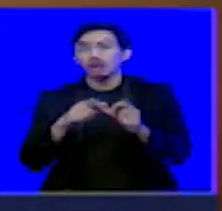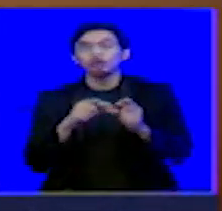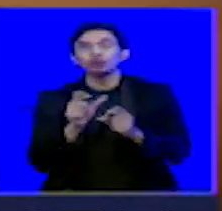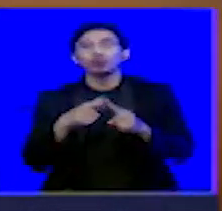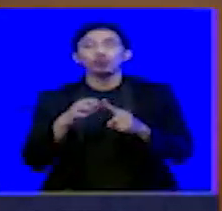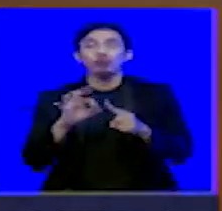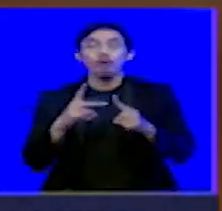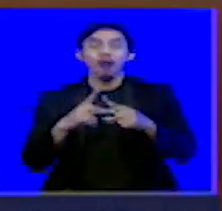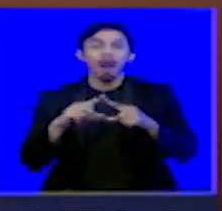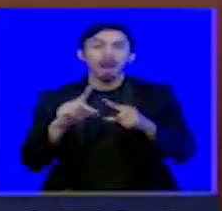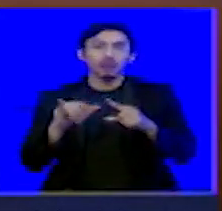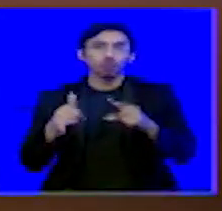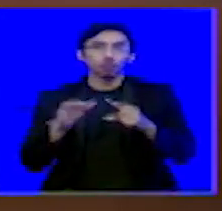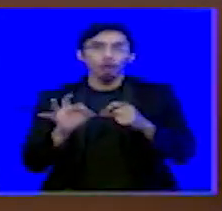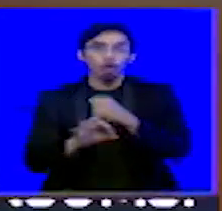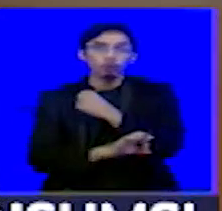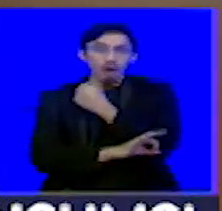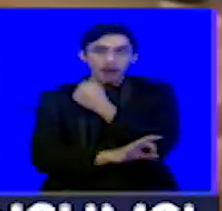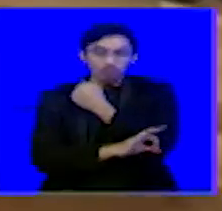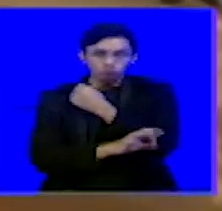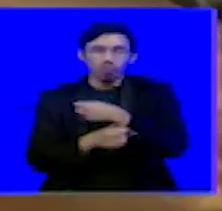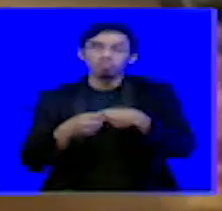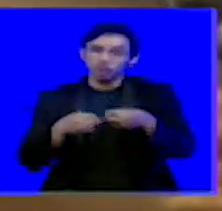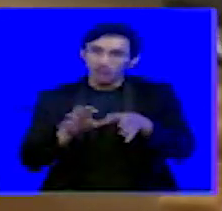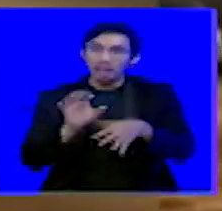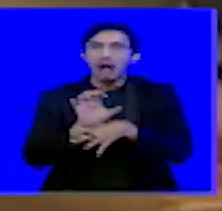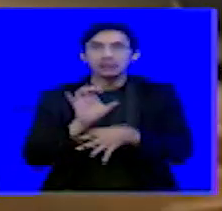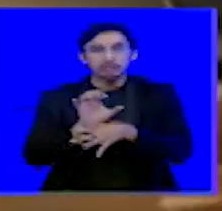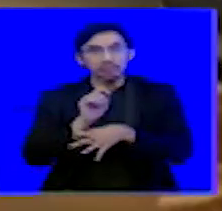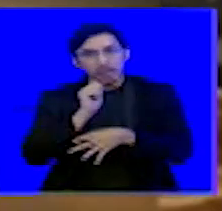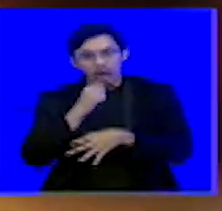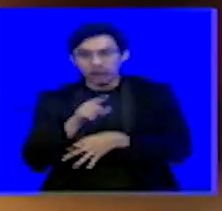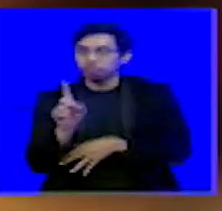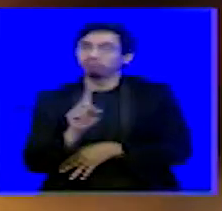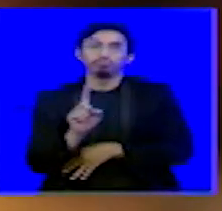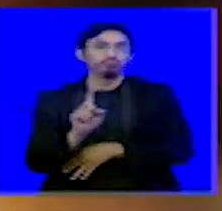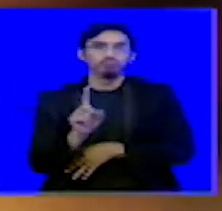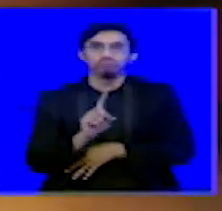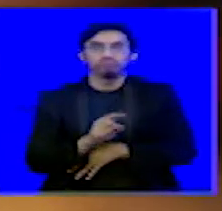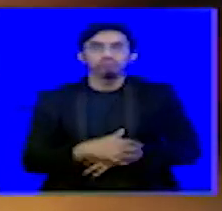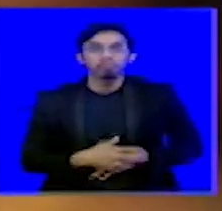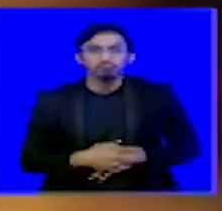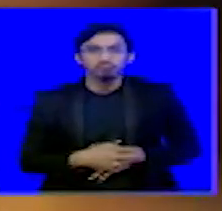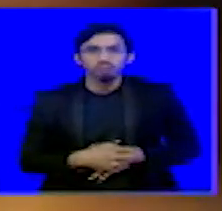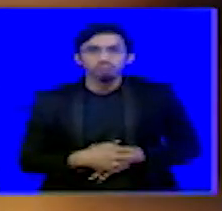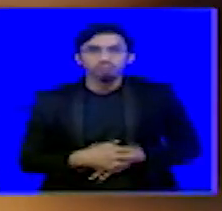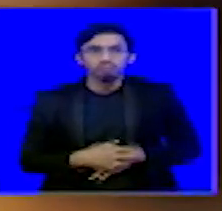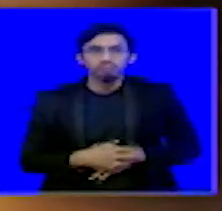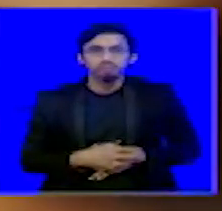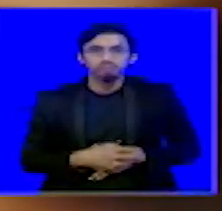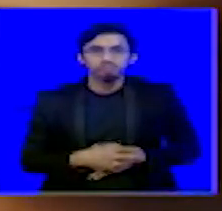merupakan hewan peliharaan yang bukan untuk dikonsumsi. Dari Jakarta, Rani Sanjaya, iNews, melaporkan.